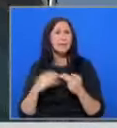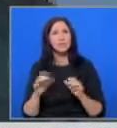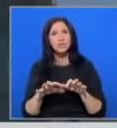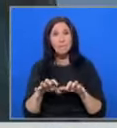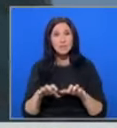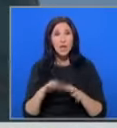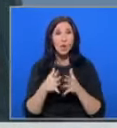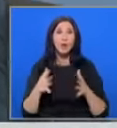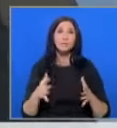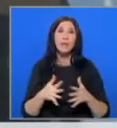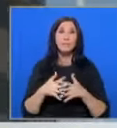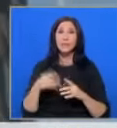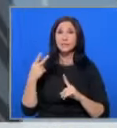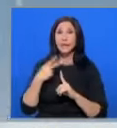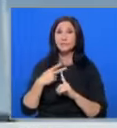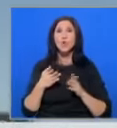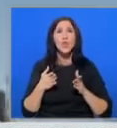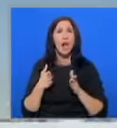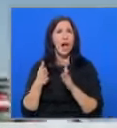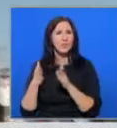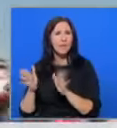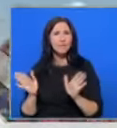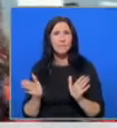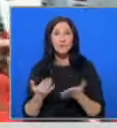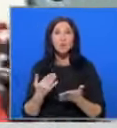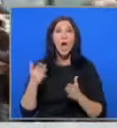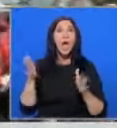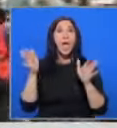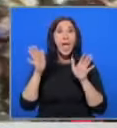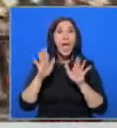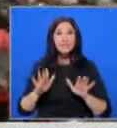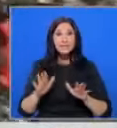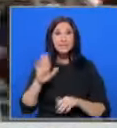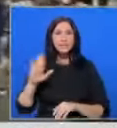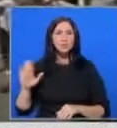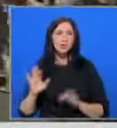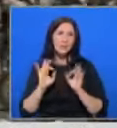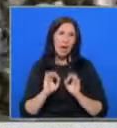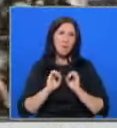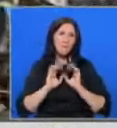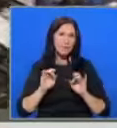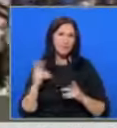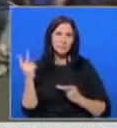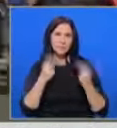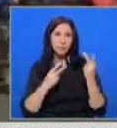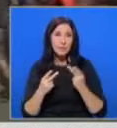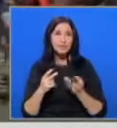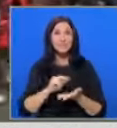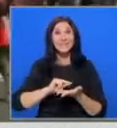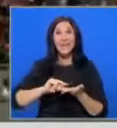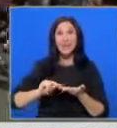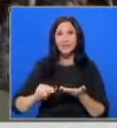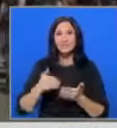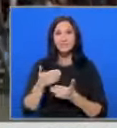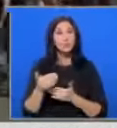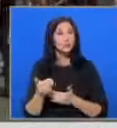а големите американски телевизионни канали започнаха есенния сезон с реалити предавания. Споразумението с сценаристите